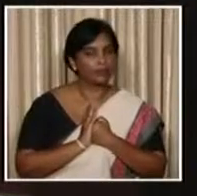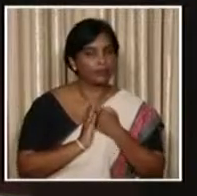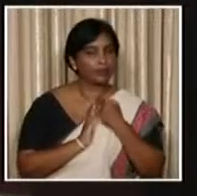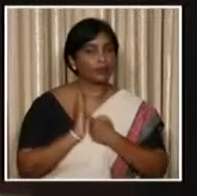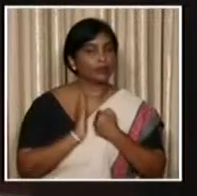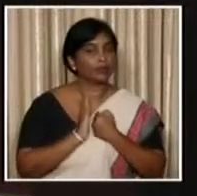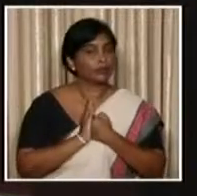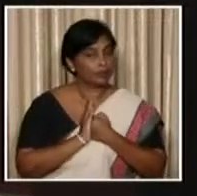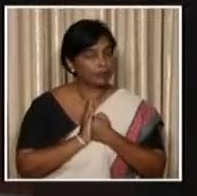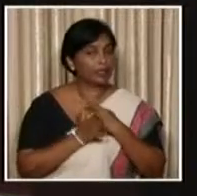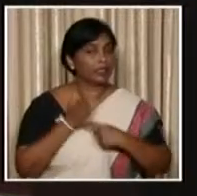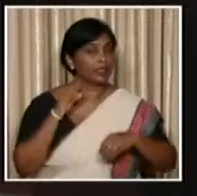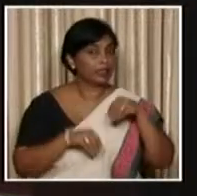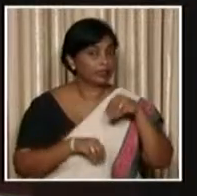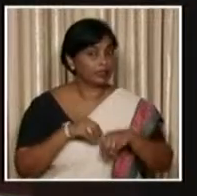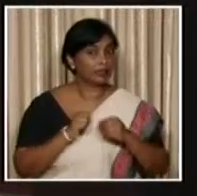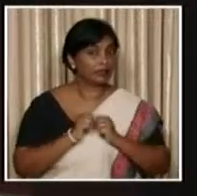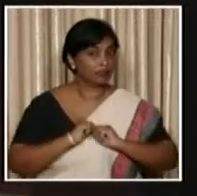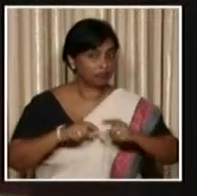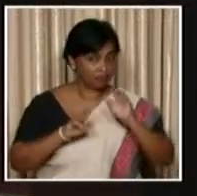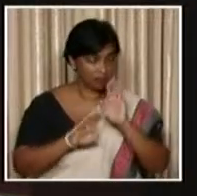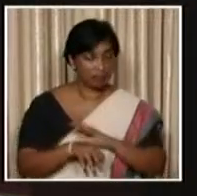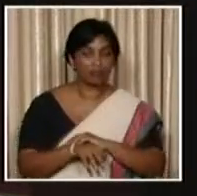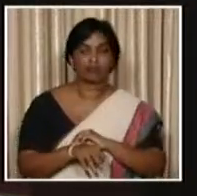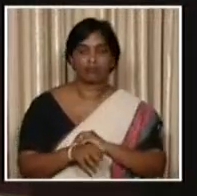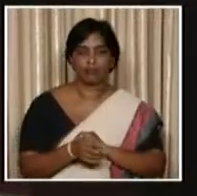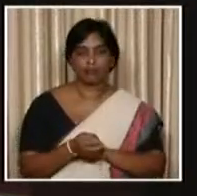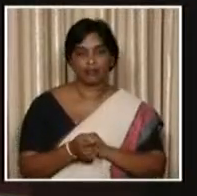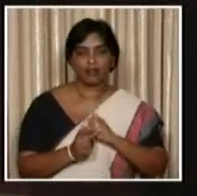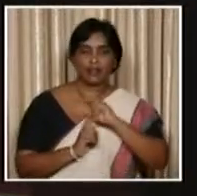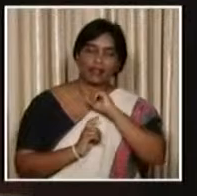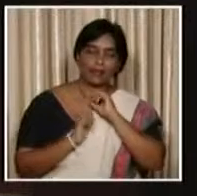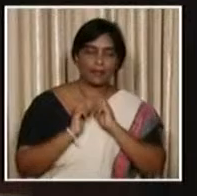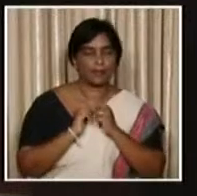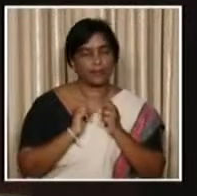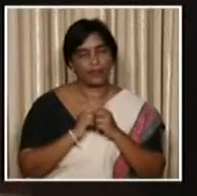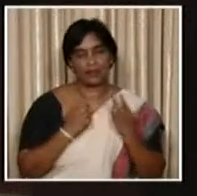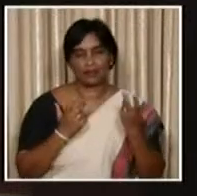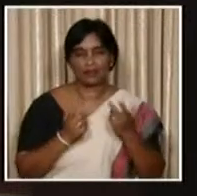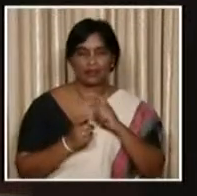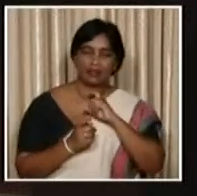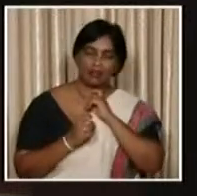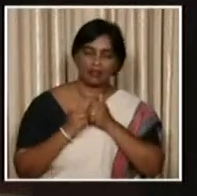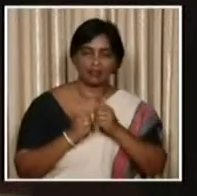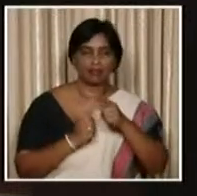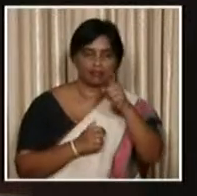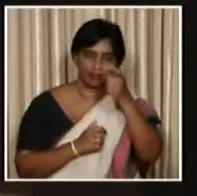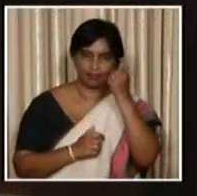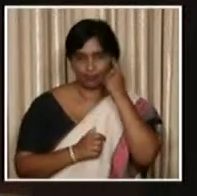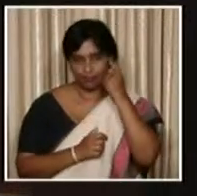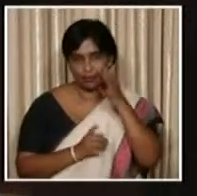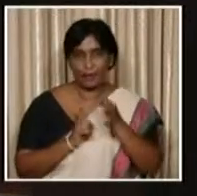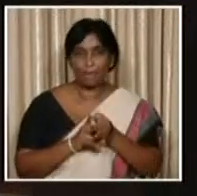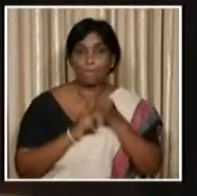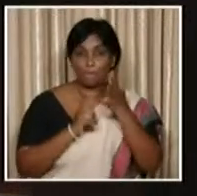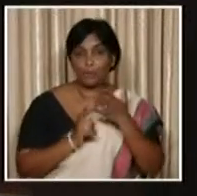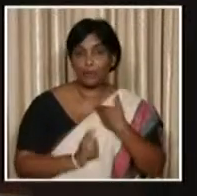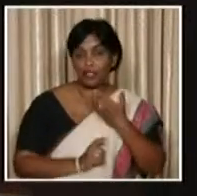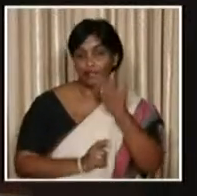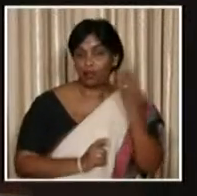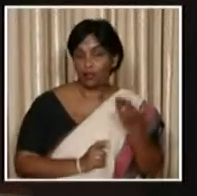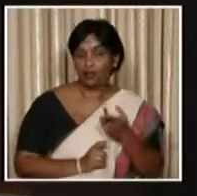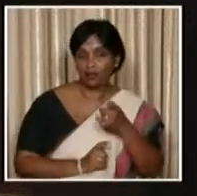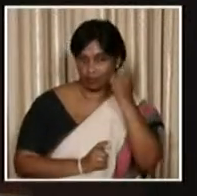සදාචාර සම්පන්න දේශපාලනයක් අනුගමනය කරනවා නම් නැදි කෑ ගැහුවත් කවන්න මට කෑ ගැසන අතරතුරේ ඔබතුමා දන්නවනේ ප්‍රේමදාසලට ඒක පුළුවන්